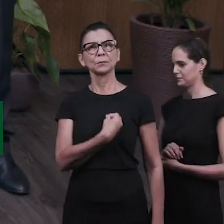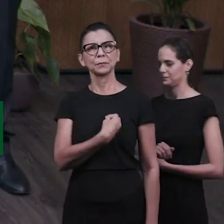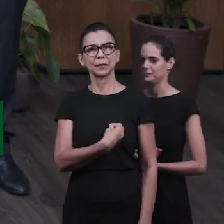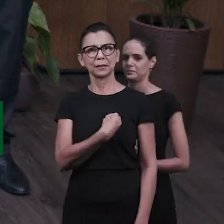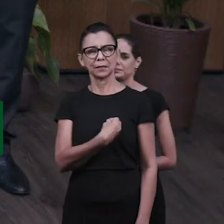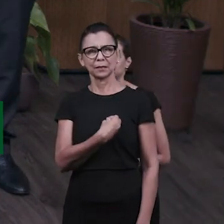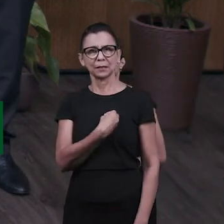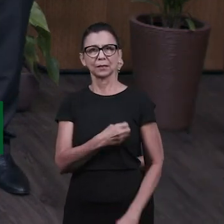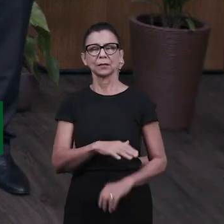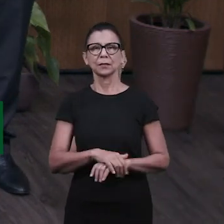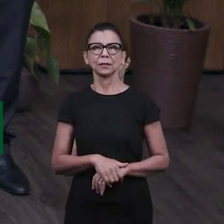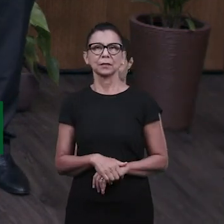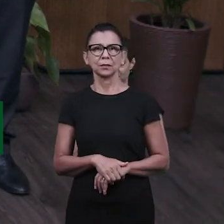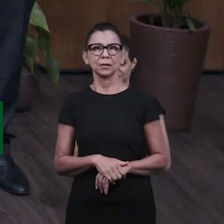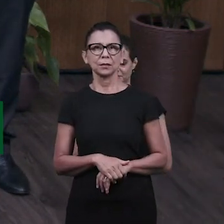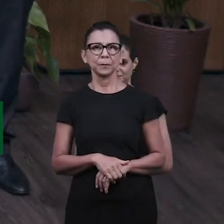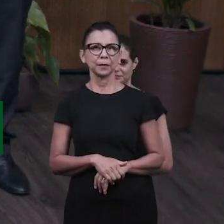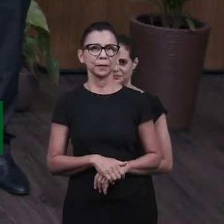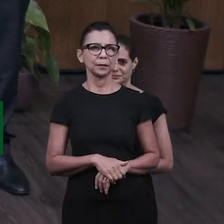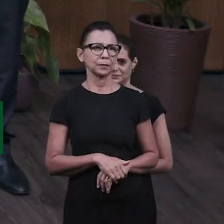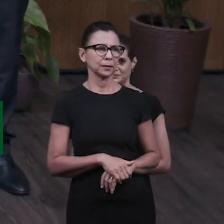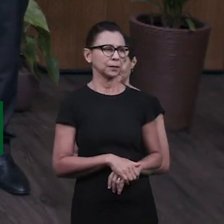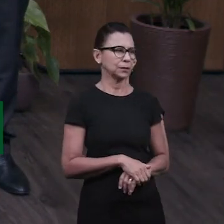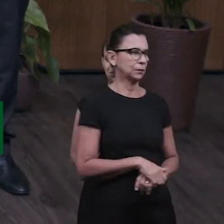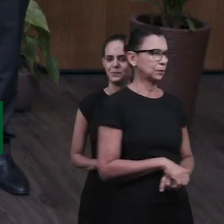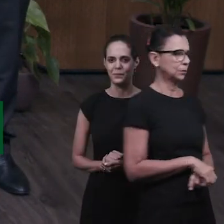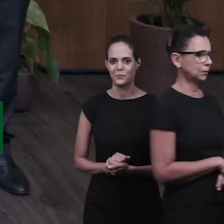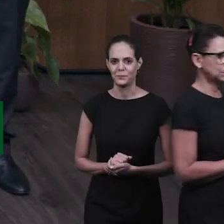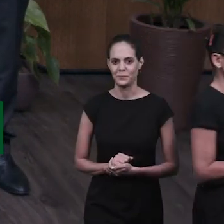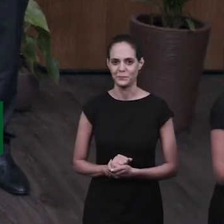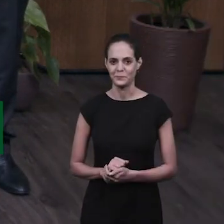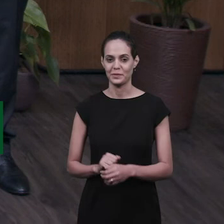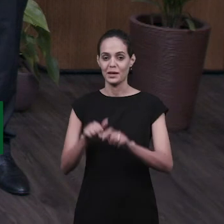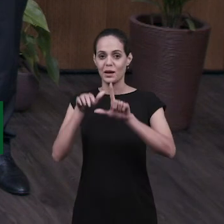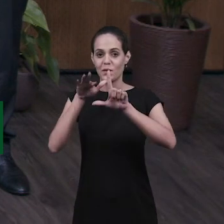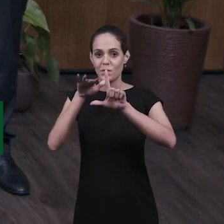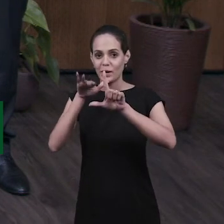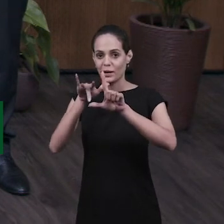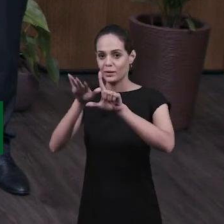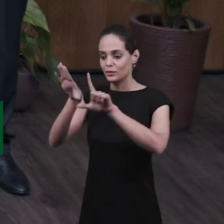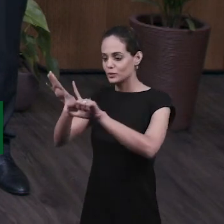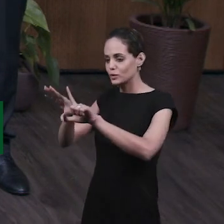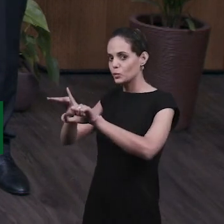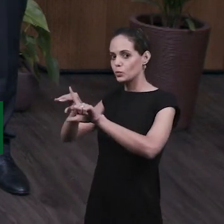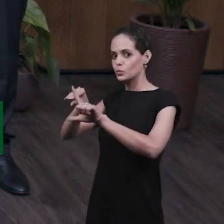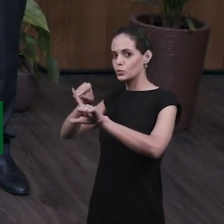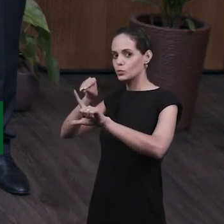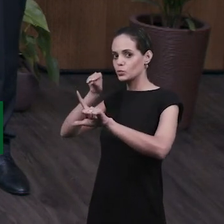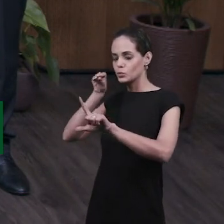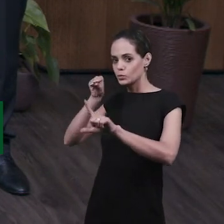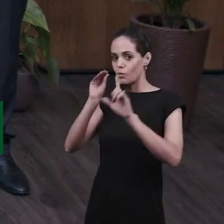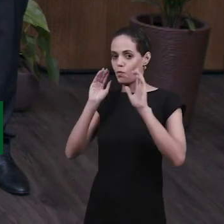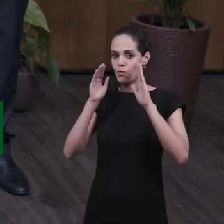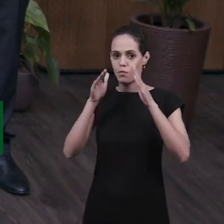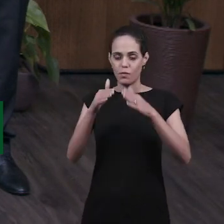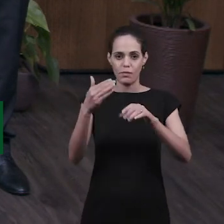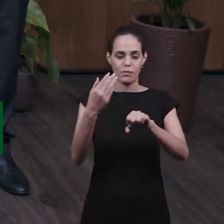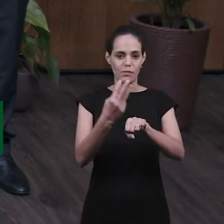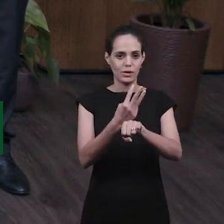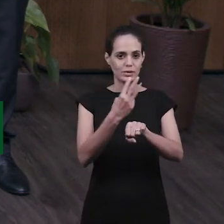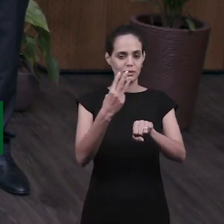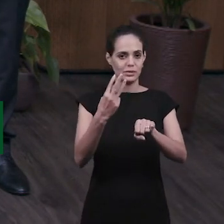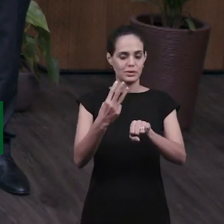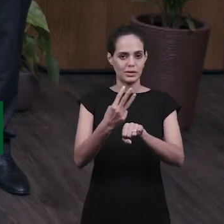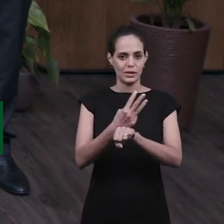thématique. Ouvrez l'appareil photo, dirigez-vous vers ce code, vous allez être